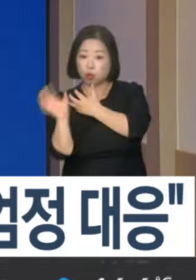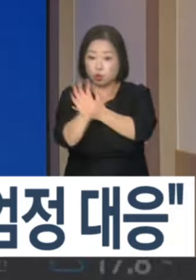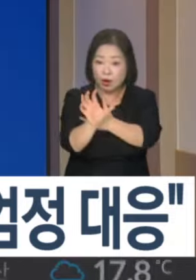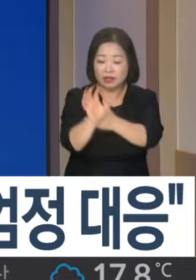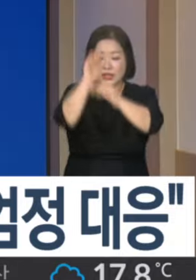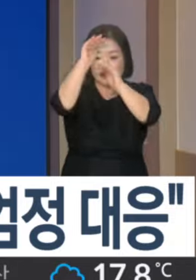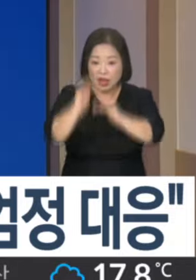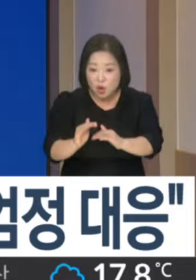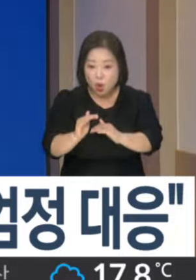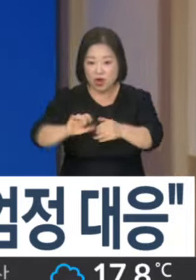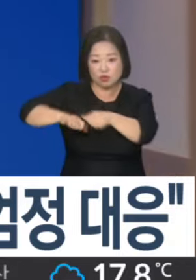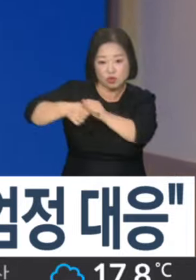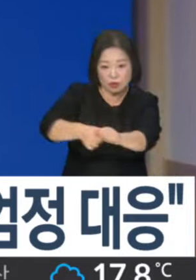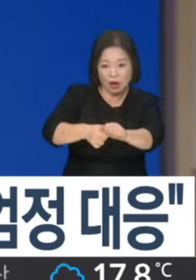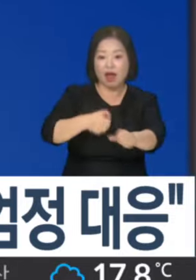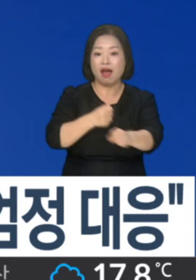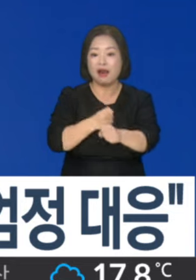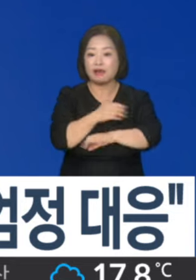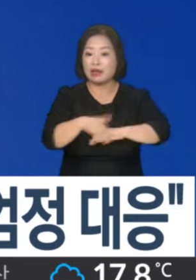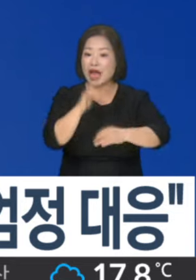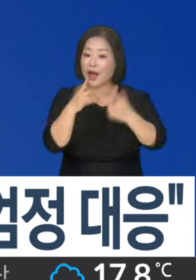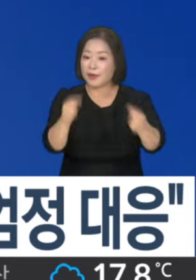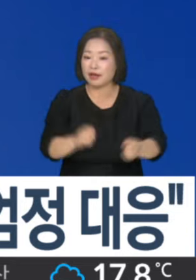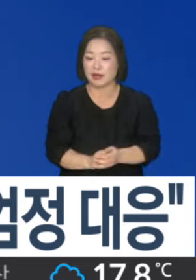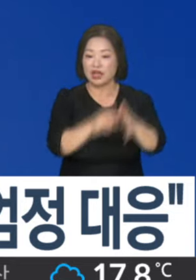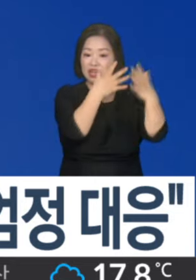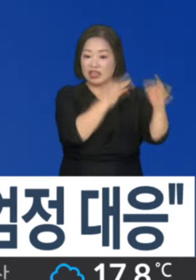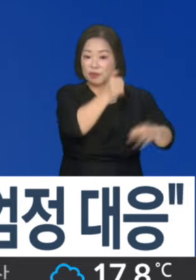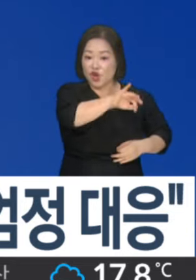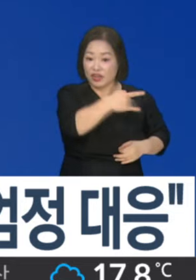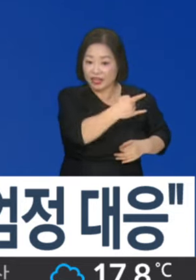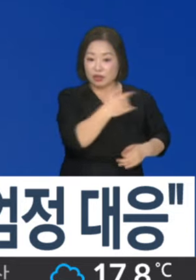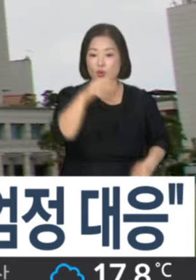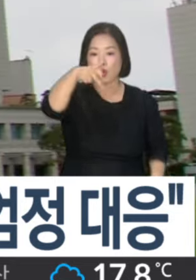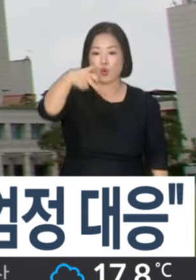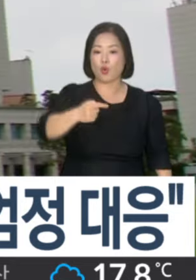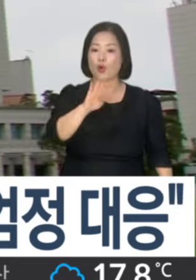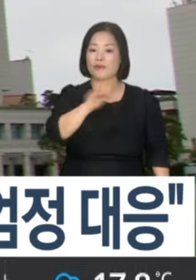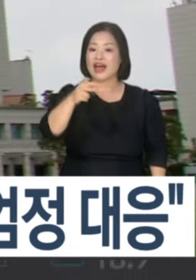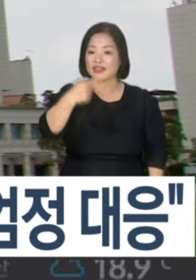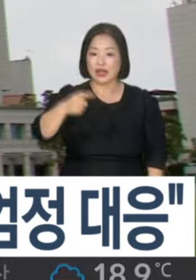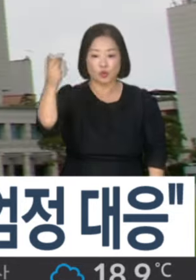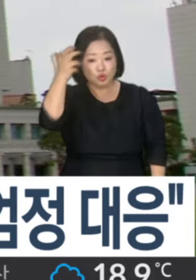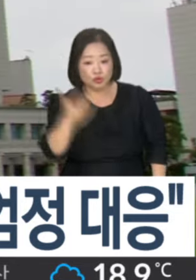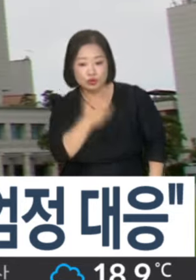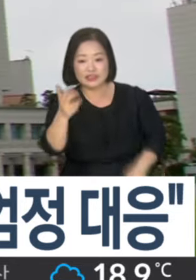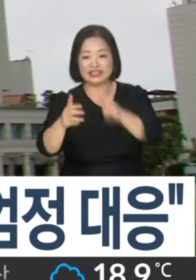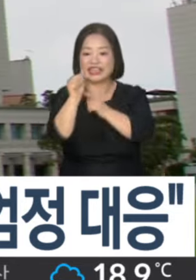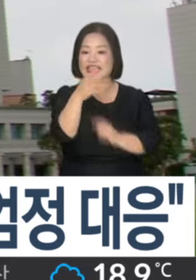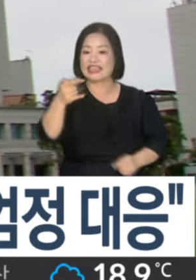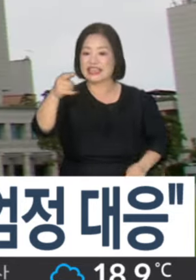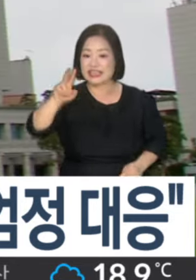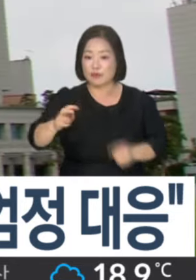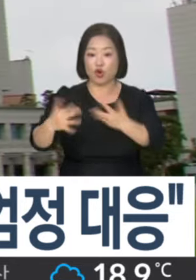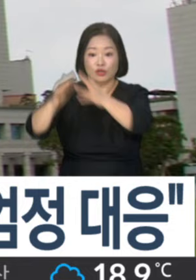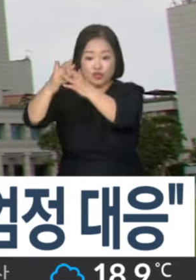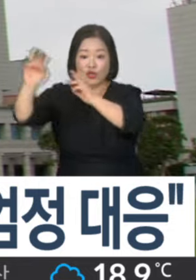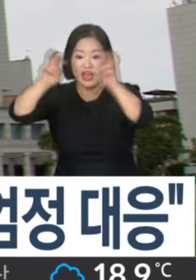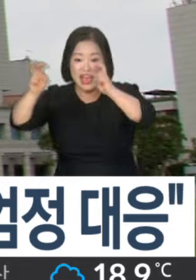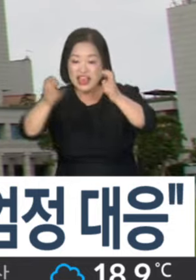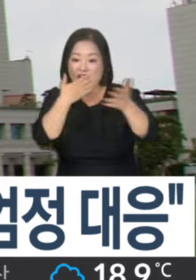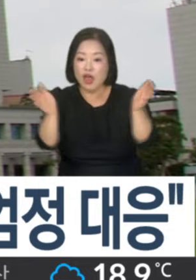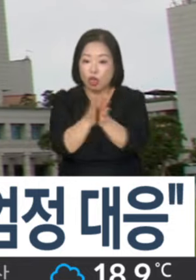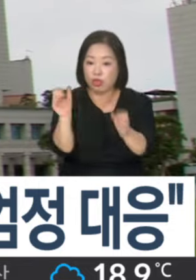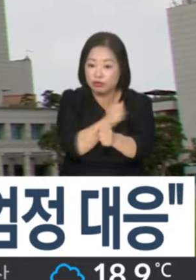보도에는 엄정 대응하겠다고 덧붙였습니다 김여사와 코바나 컨텐츠 후원업체 림 종합건축 관 유착